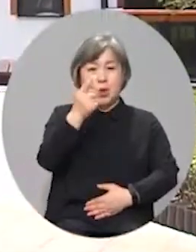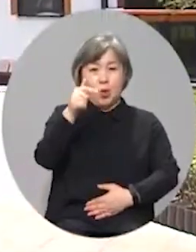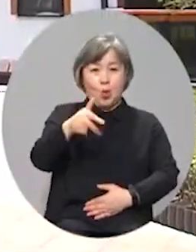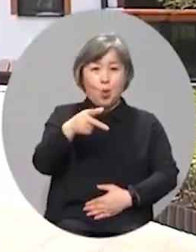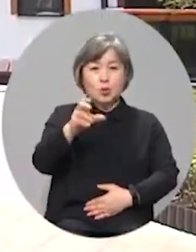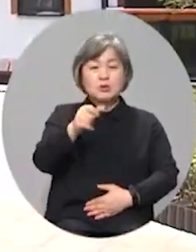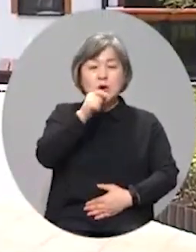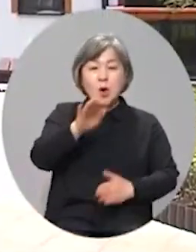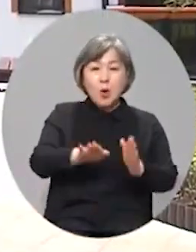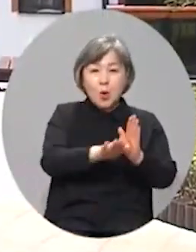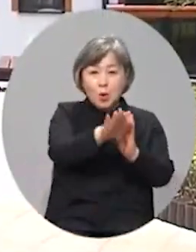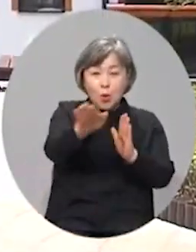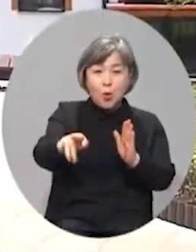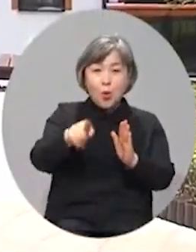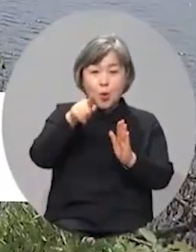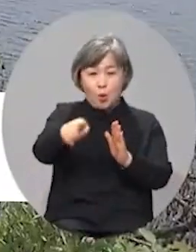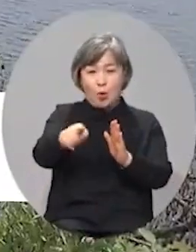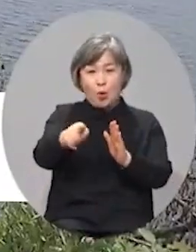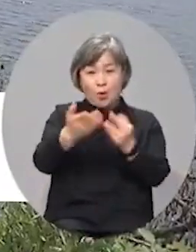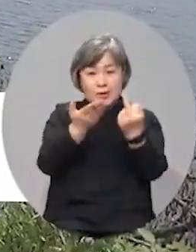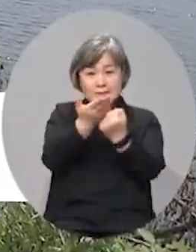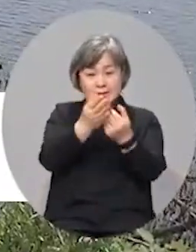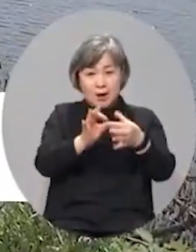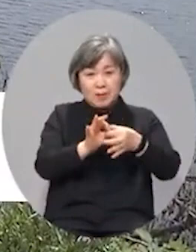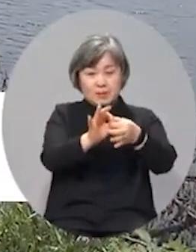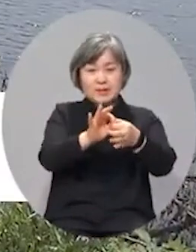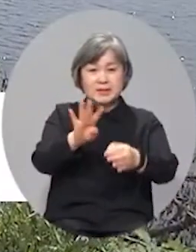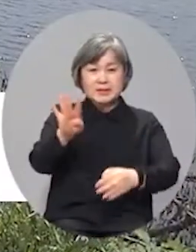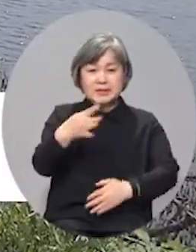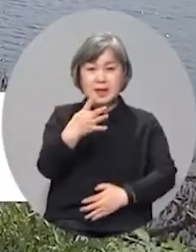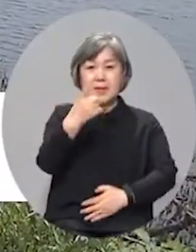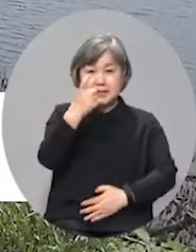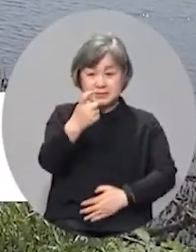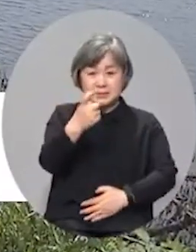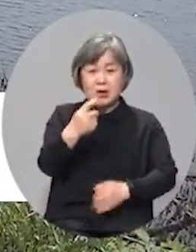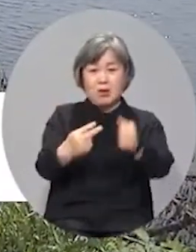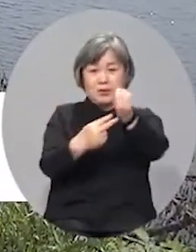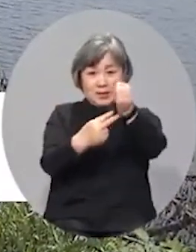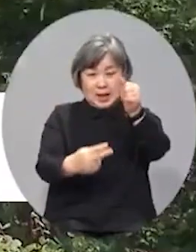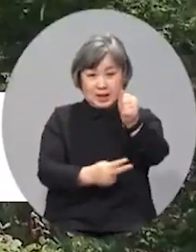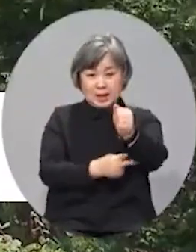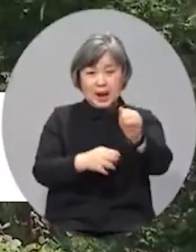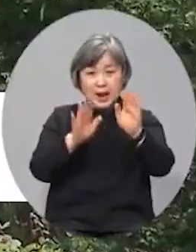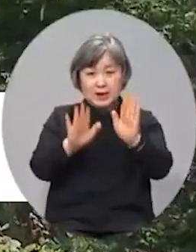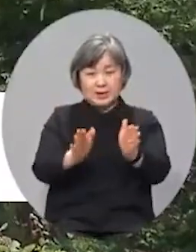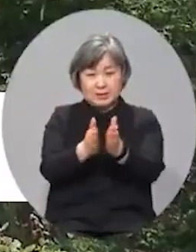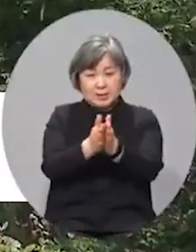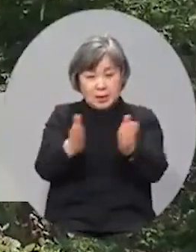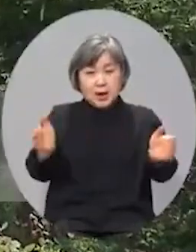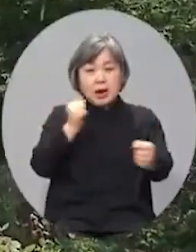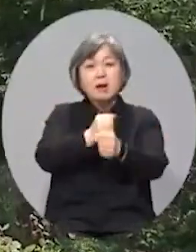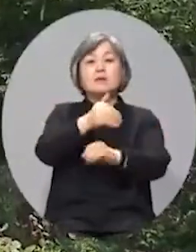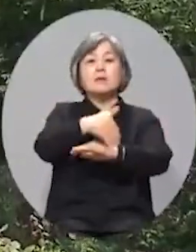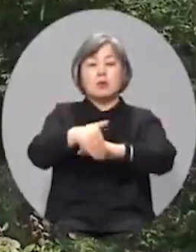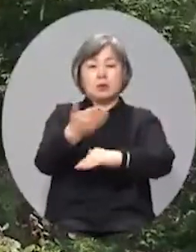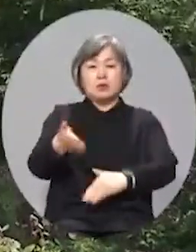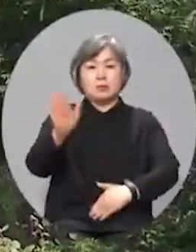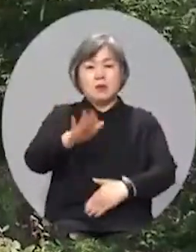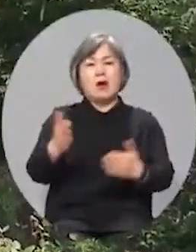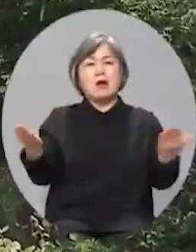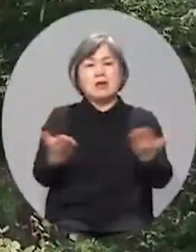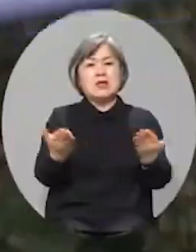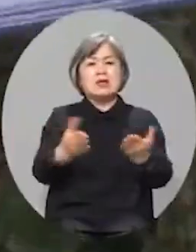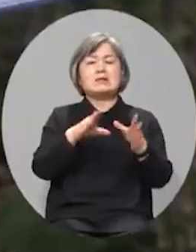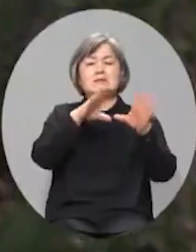주변 도로와 섬을 잇는 국내 최장 410m의 출렁다리가 이달 중에 개통될 예정이었지만 공사가